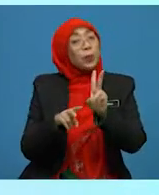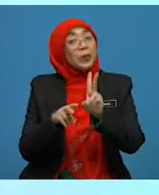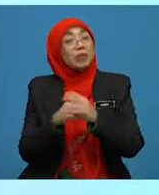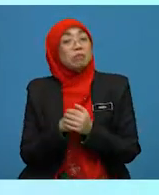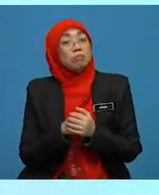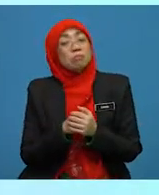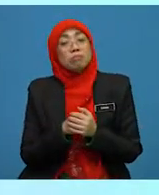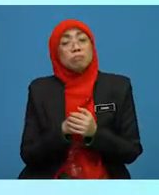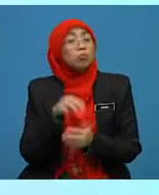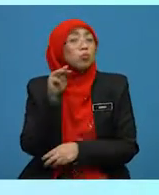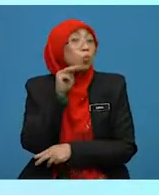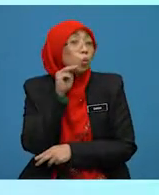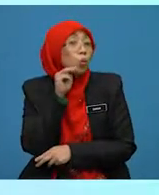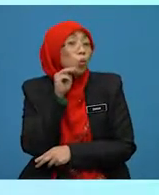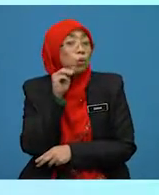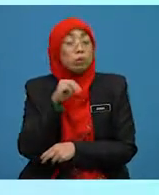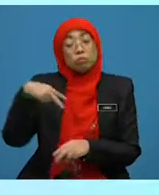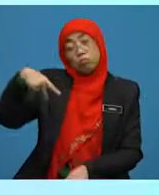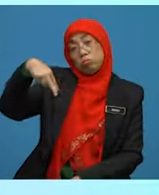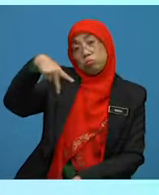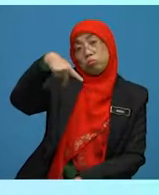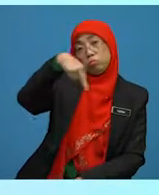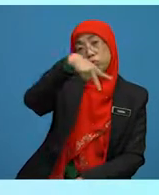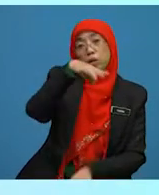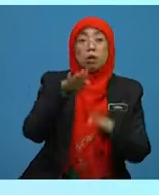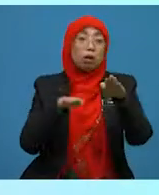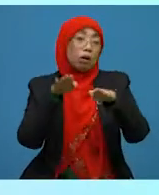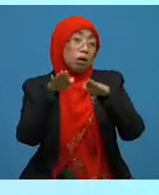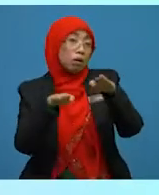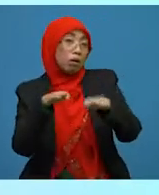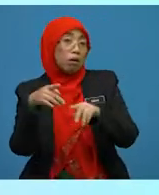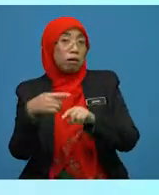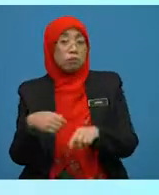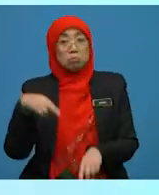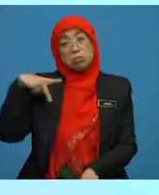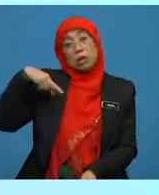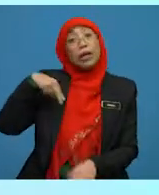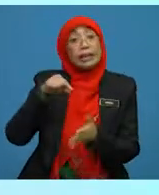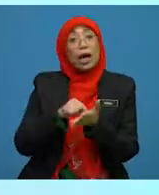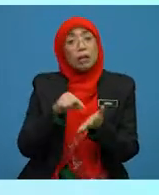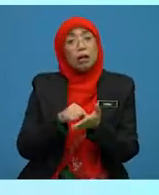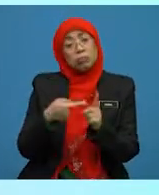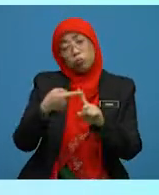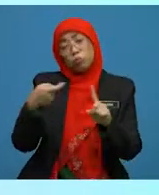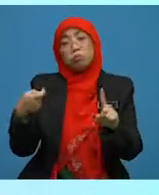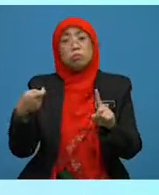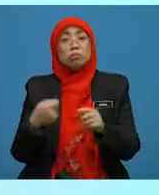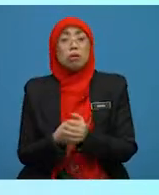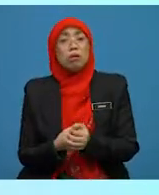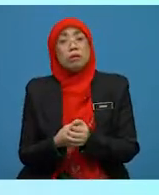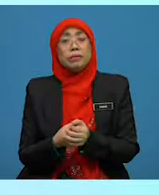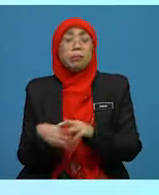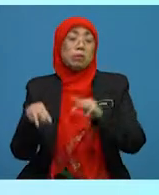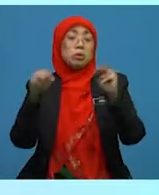ayam ketika pulang dari masjid kerana kasutnya sudah hilang. Makna konotatif.